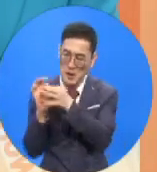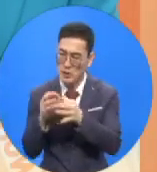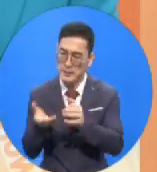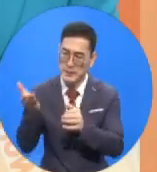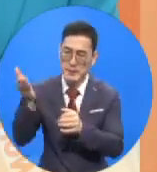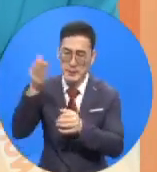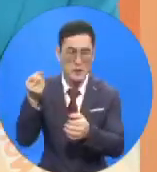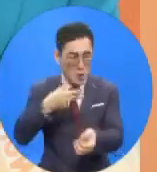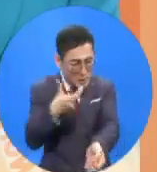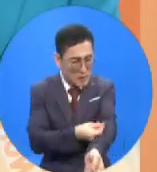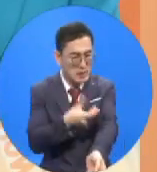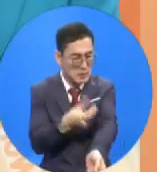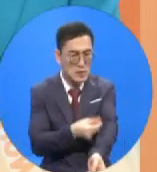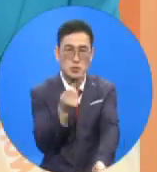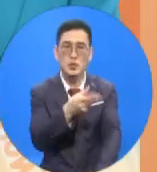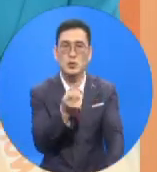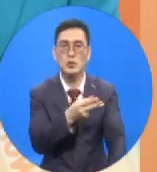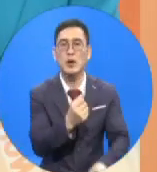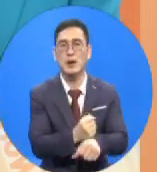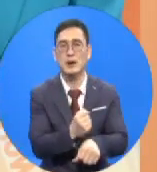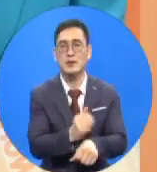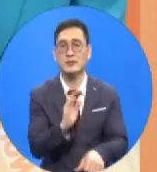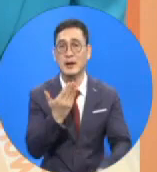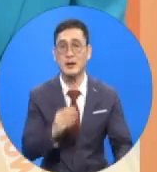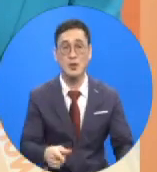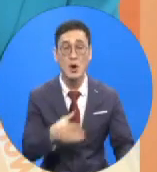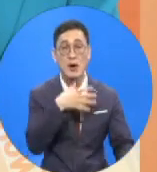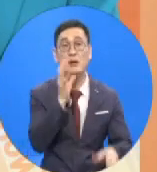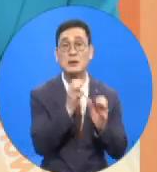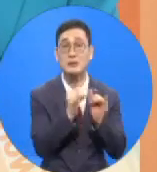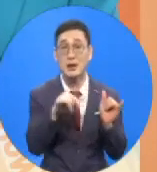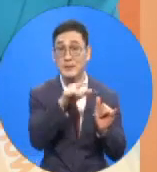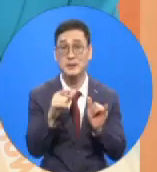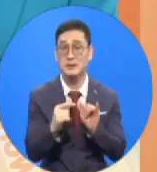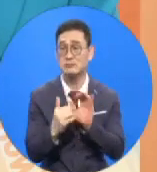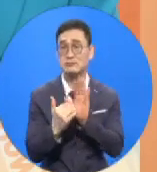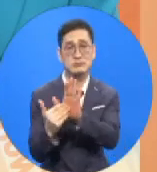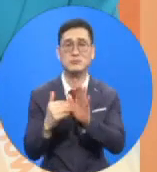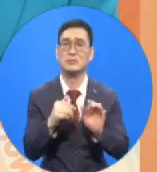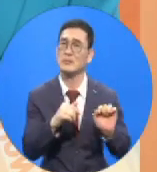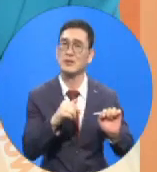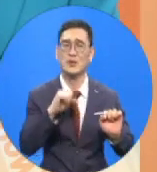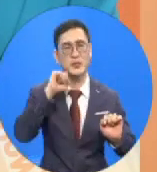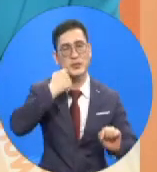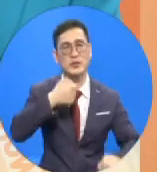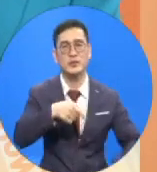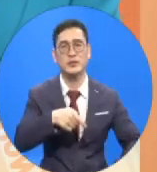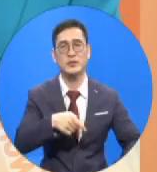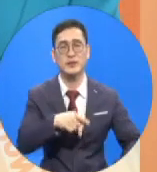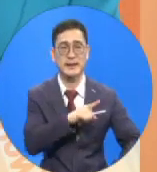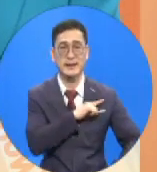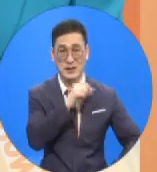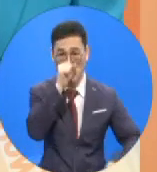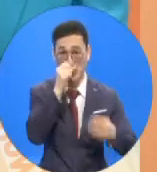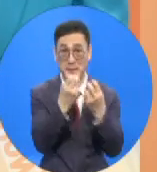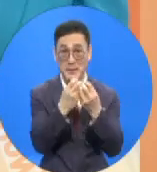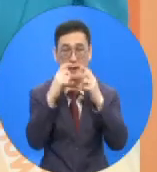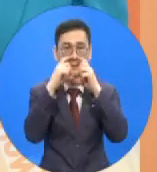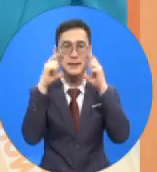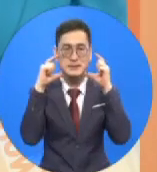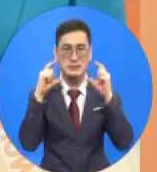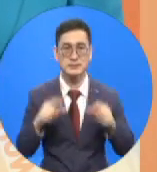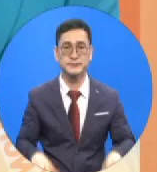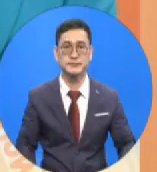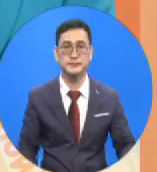안 생기기 때문에 걸릴 수가 있거든요 그러면 가장 중요한 지금으로 현재의 방법은 마스크 라고 생각합니다 그러니까 마스크가